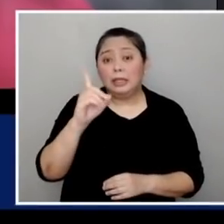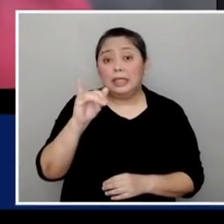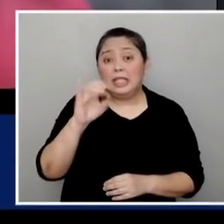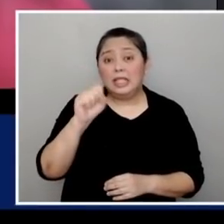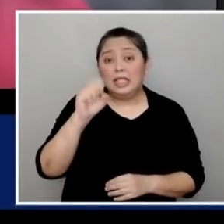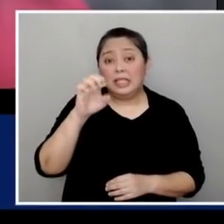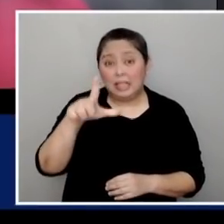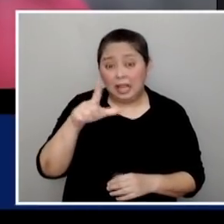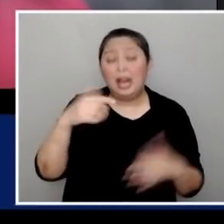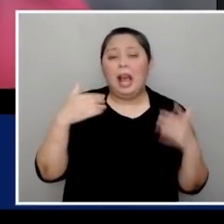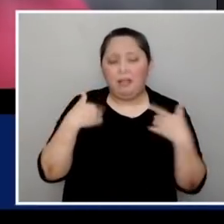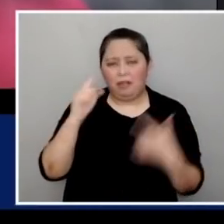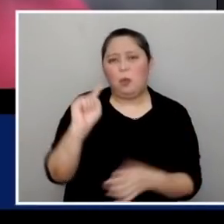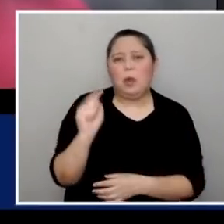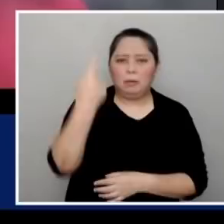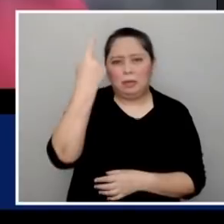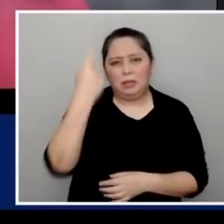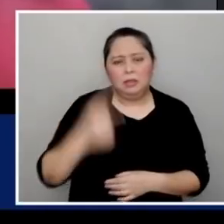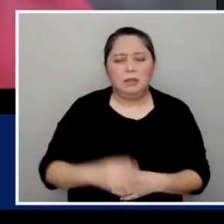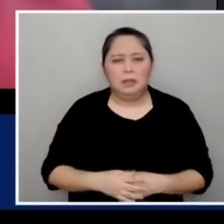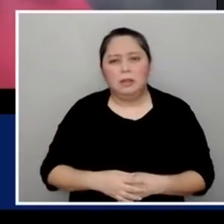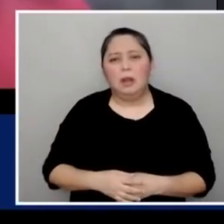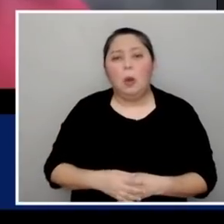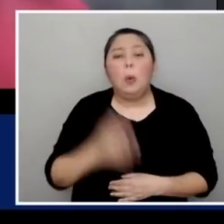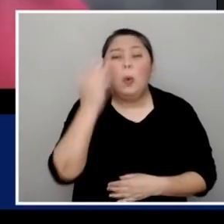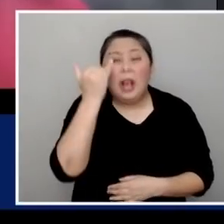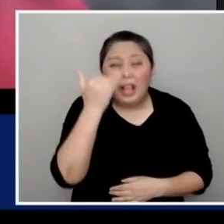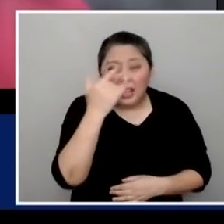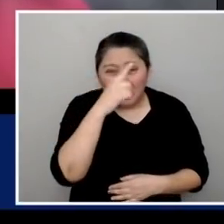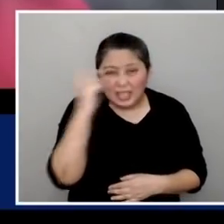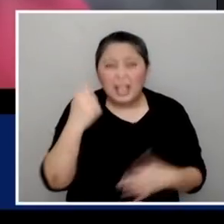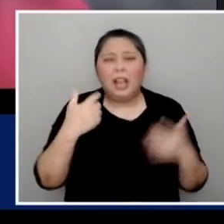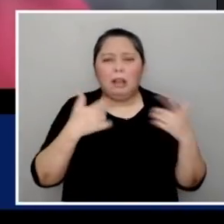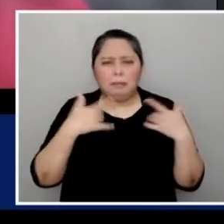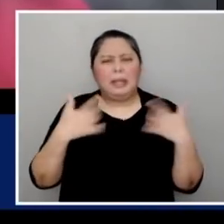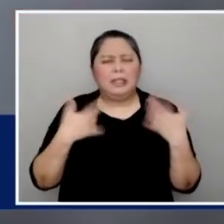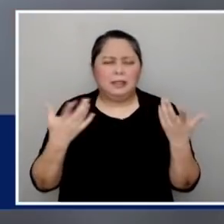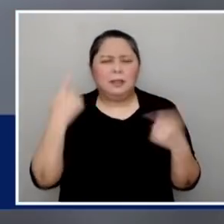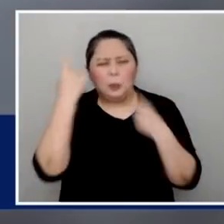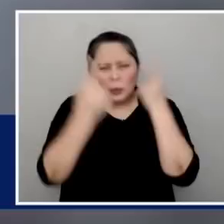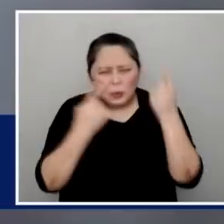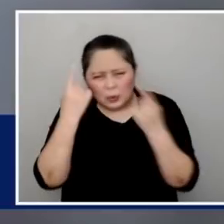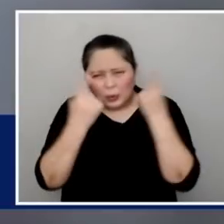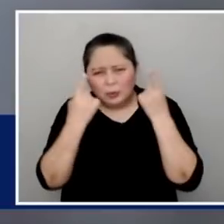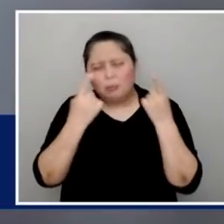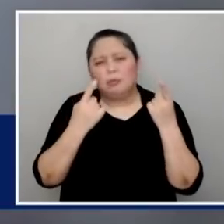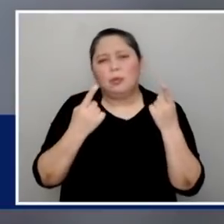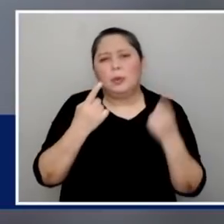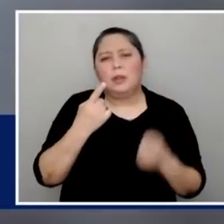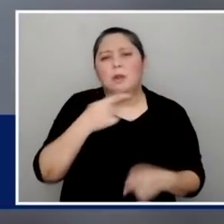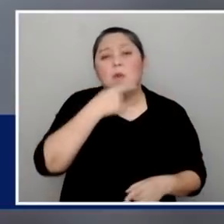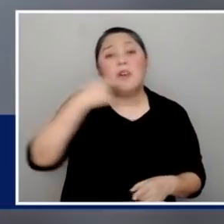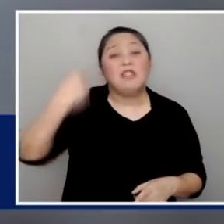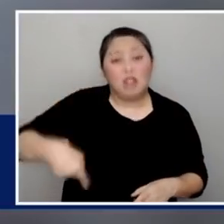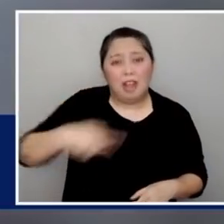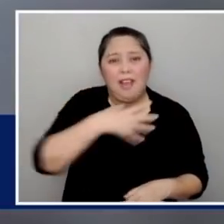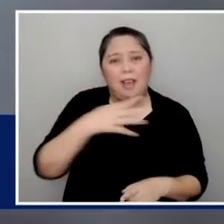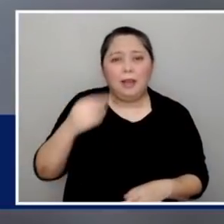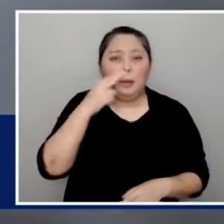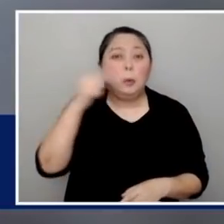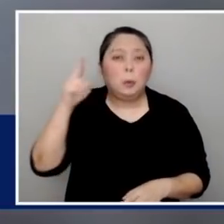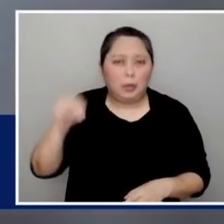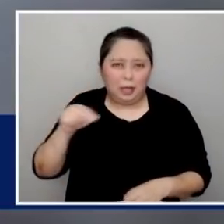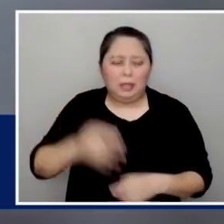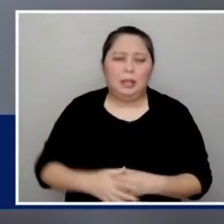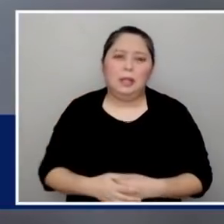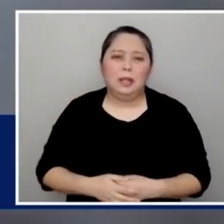sa issue ng Russia at saka Ukraine, dahil tumaas ng konti ang tension. And second, kung nagkaroon ng lockdown